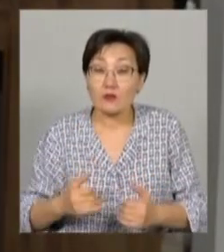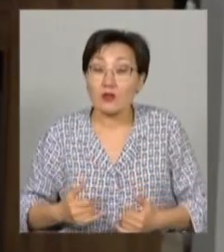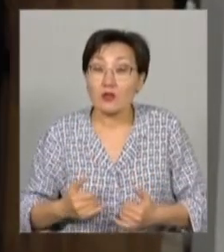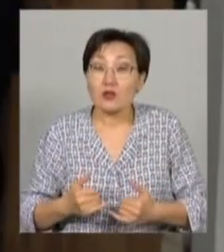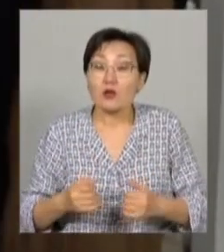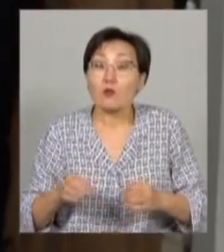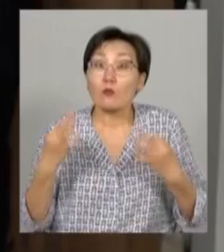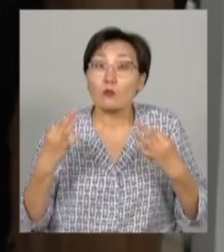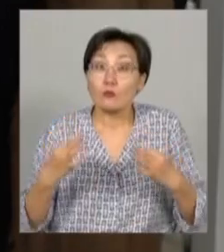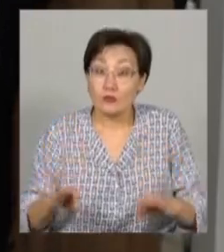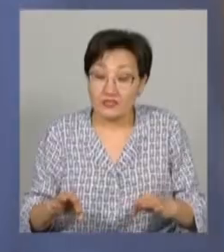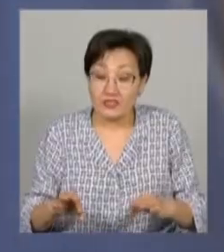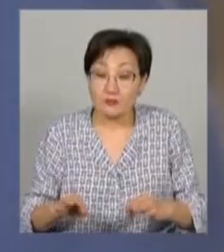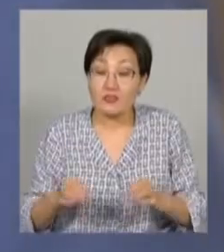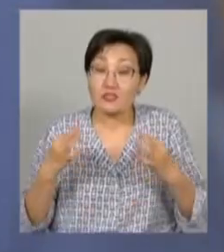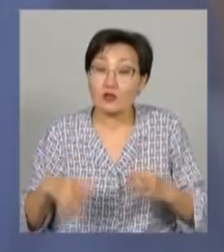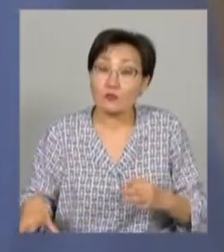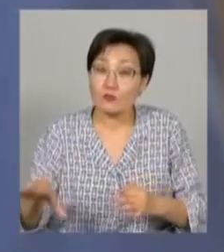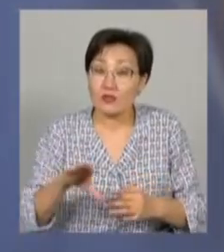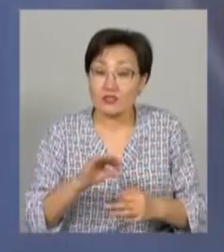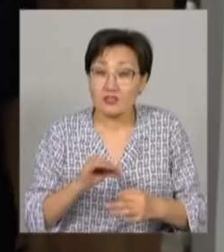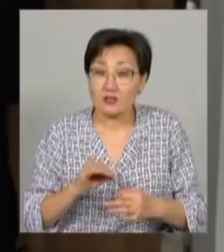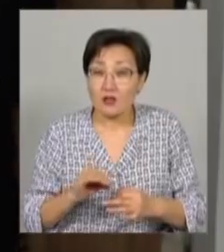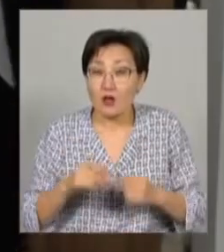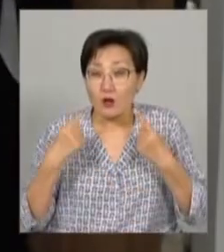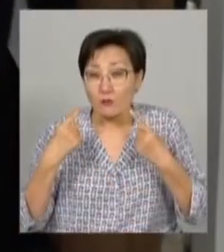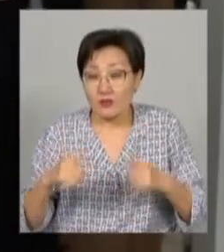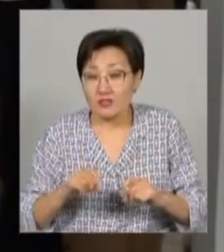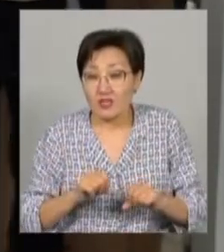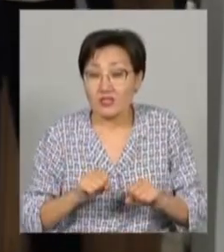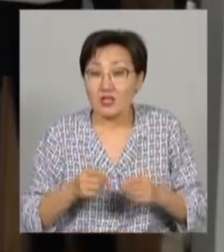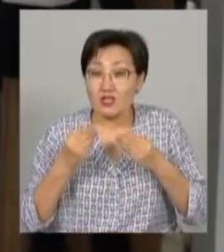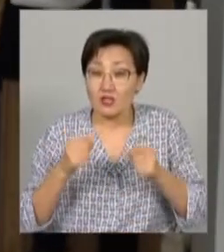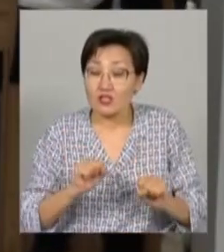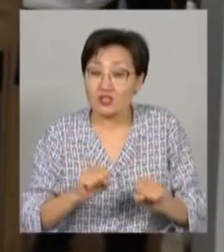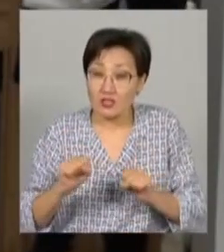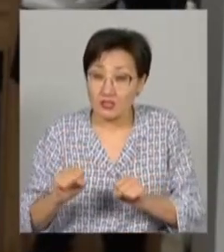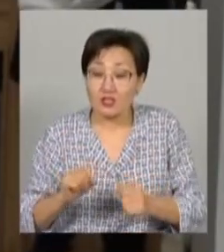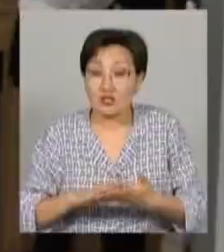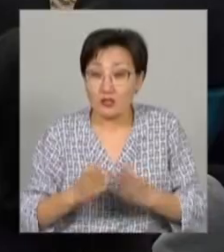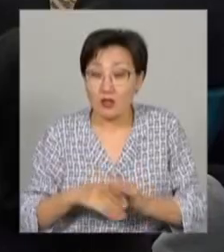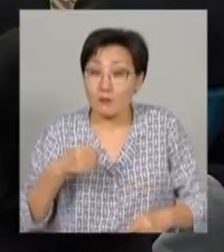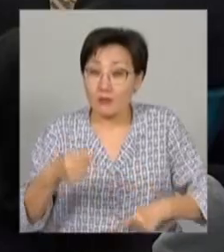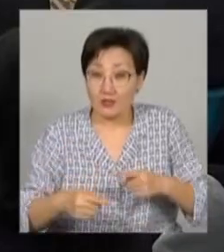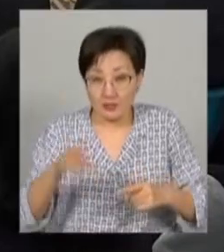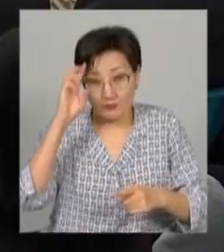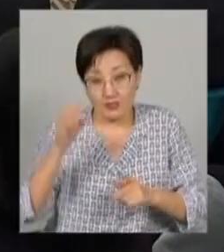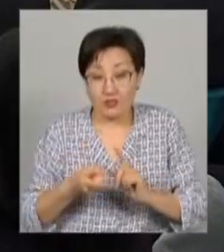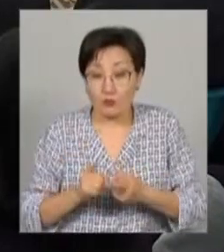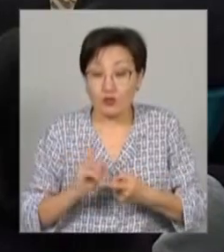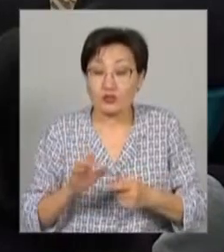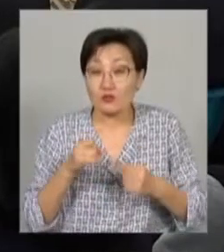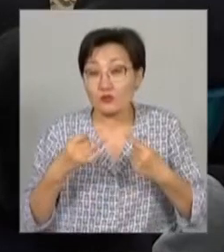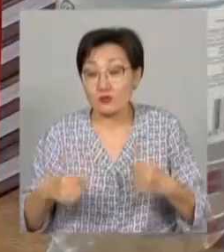азаттығымызды, тәуелсіздігімізді барлық жатсырықты қыпалдан сақтап, солардың барлығынан сақтандырса ғана біз мәңгілік ел боламыз.